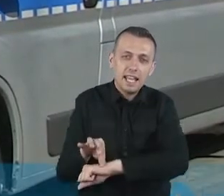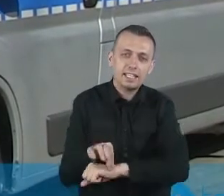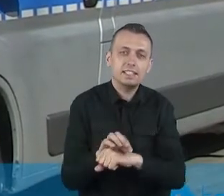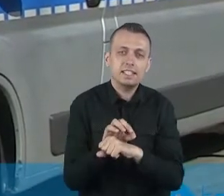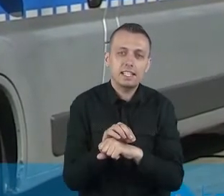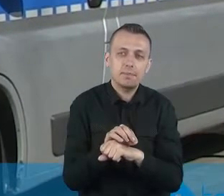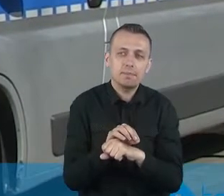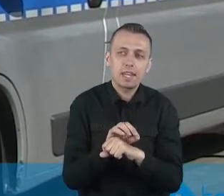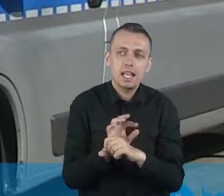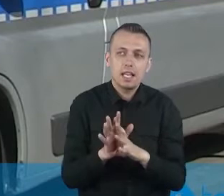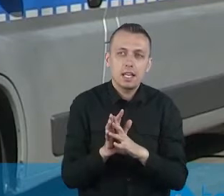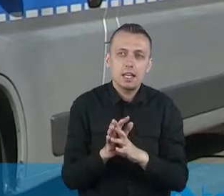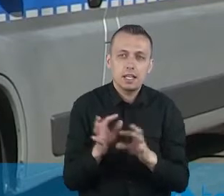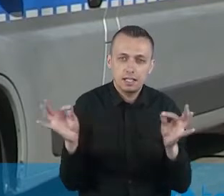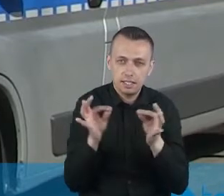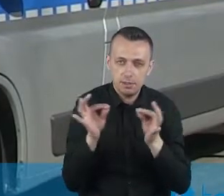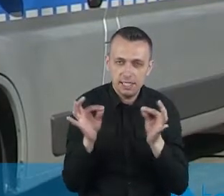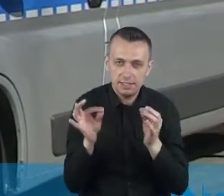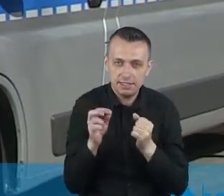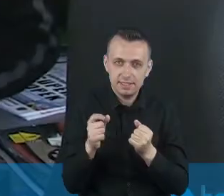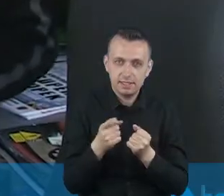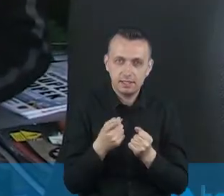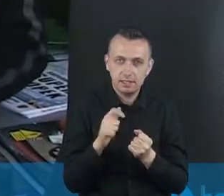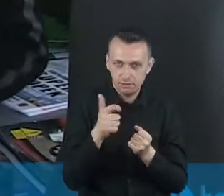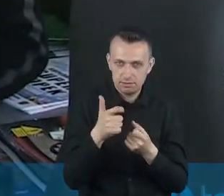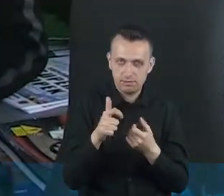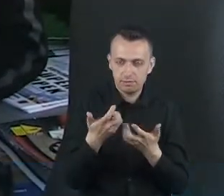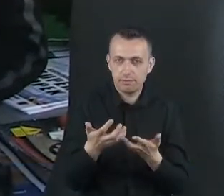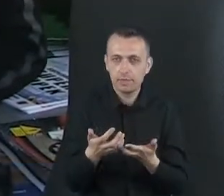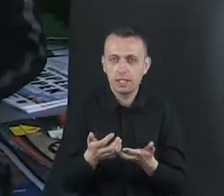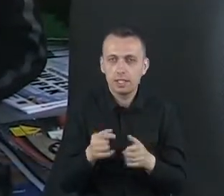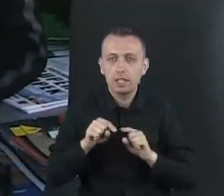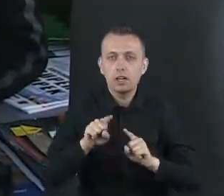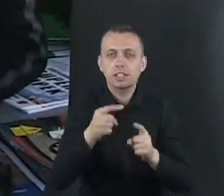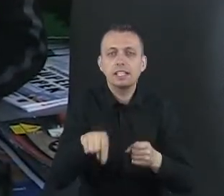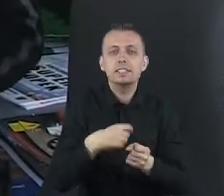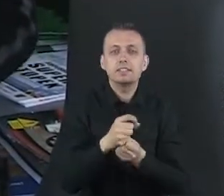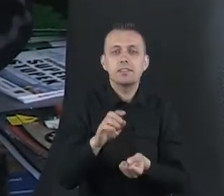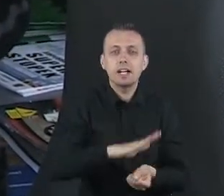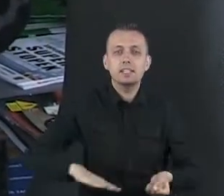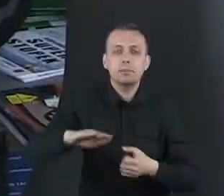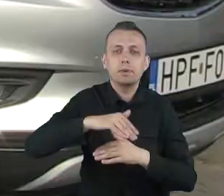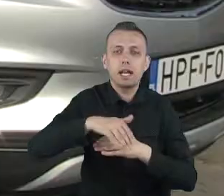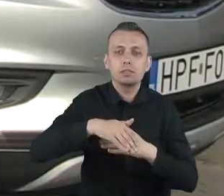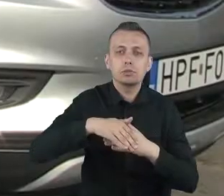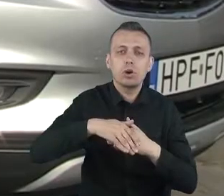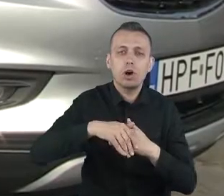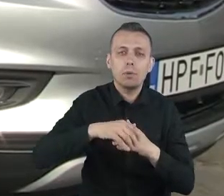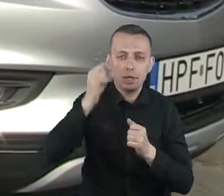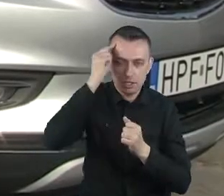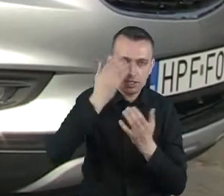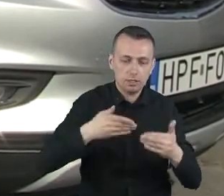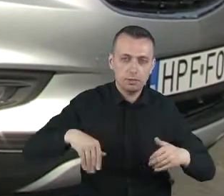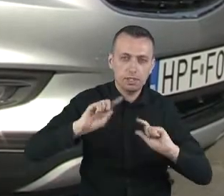działań profilaktycznych dla dzieci we wtorek 10 kwietnia kutnowscy funkcjonariusze zorganizowali na Placu Zduńskim pokaz sprzętu